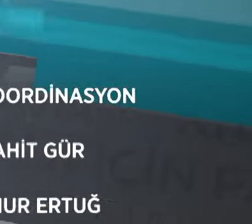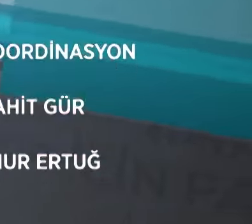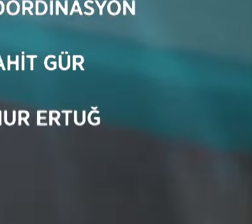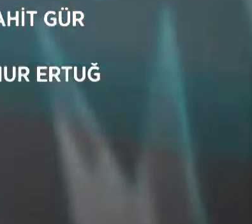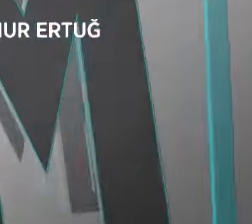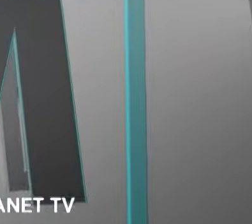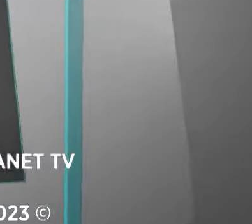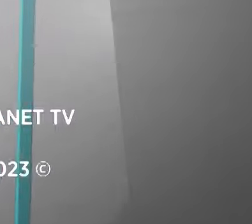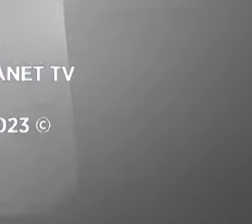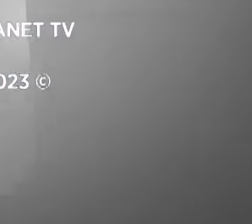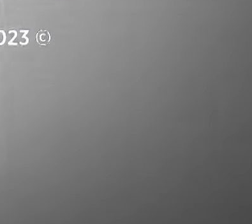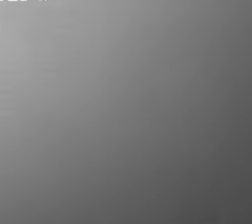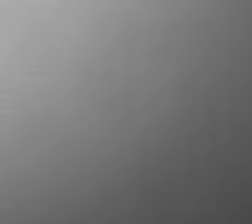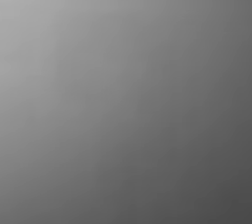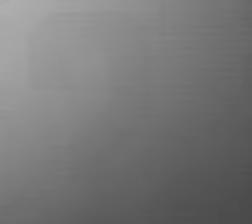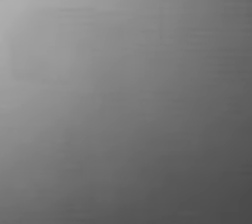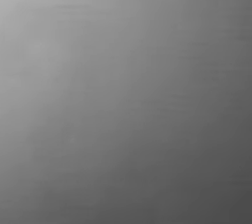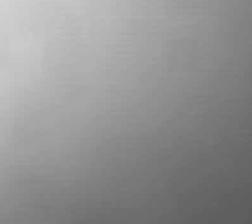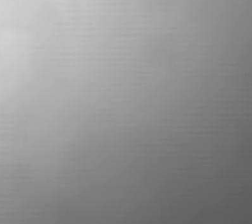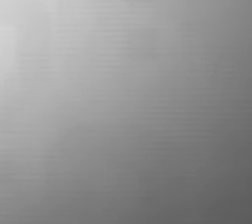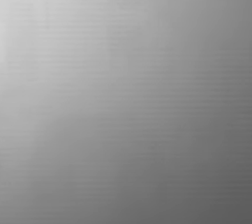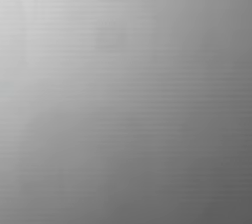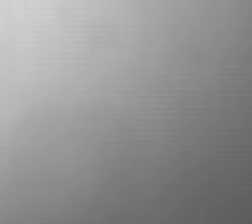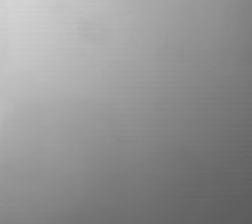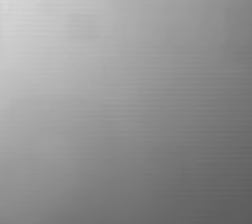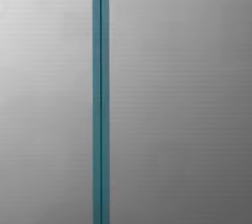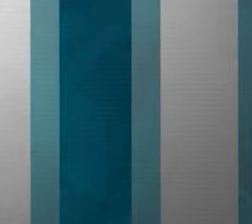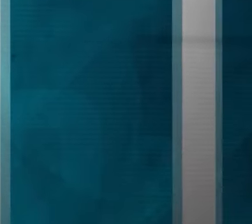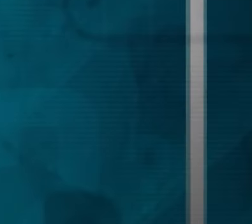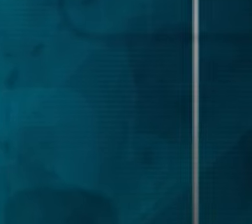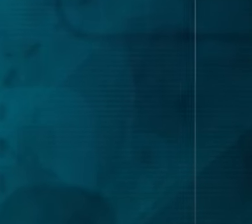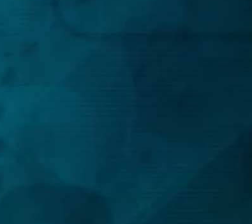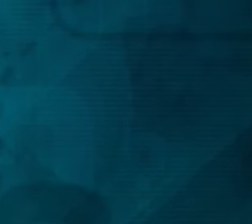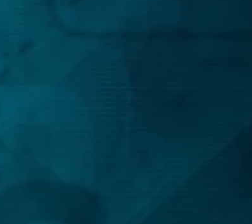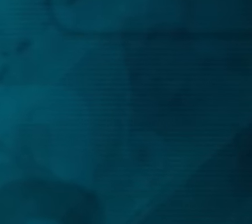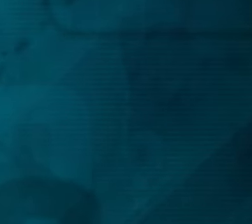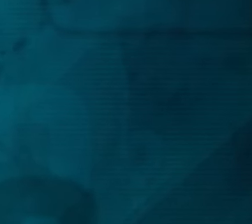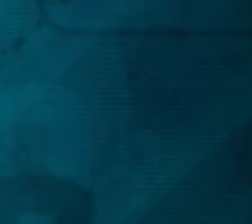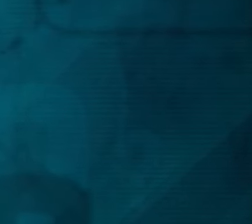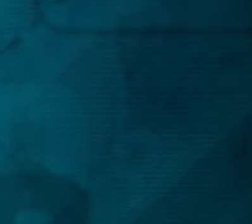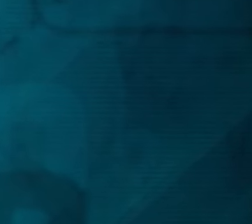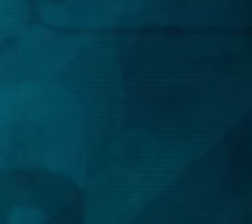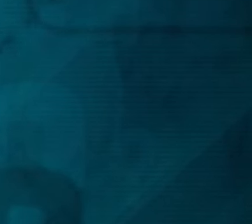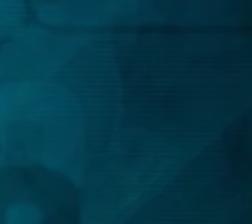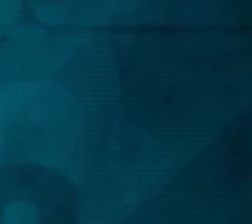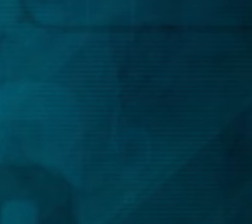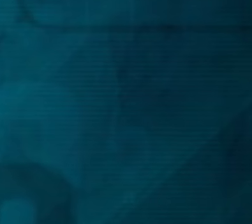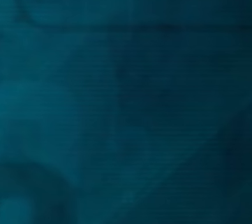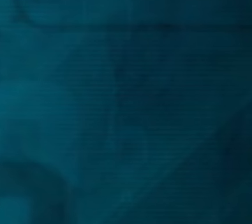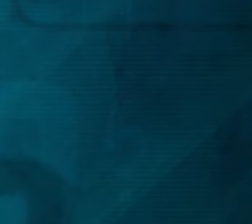mezhebine göre evde gili muyum öğrenmek herkese